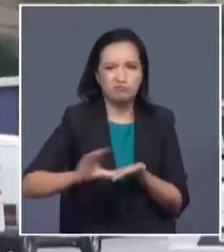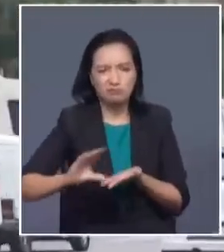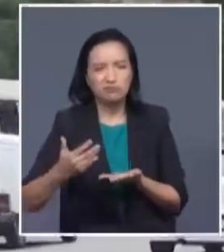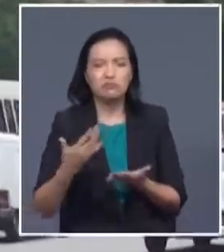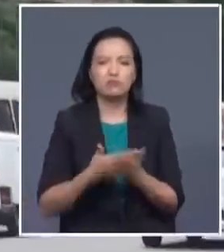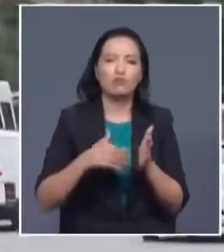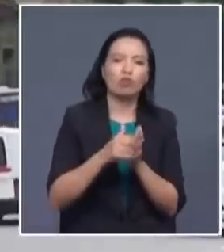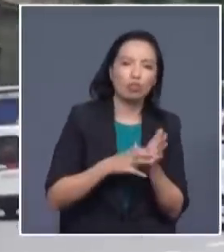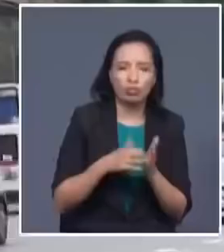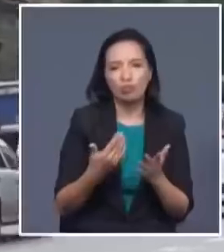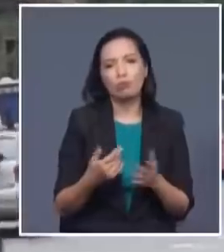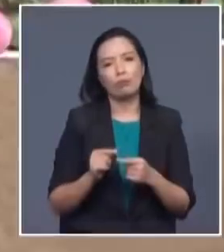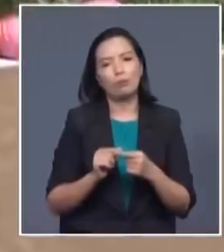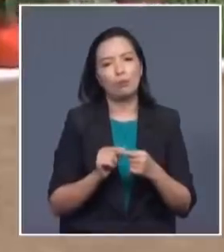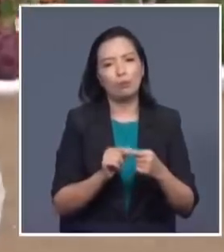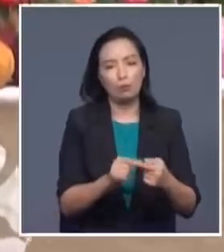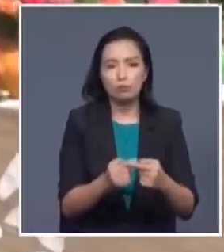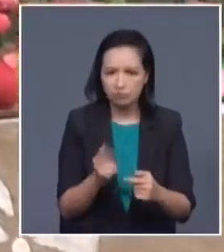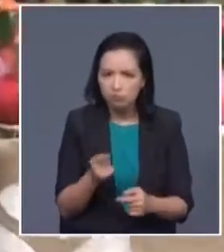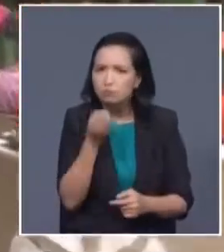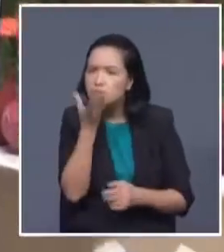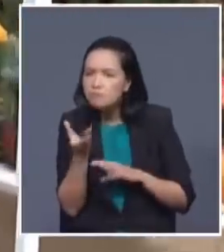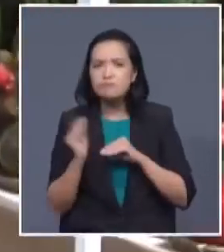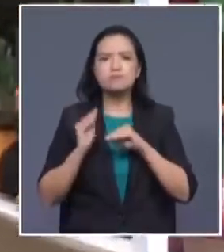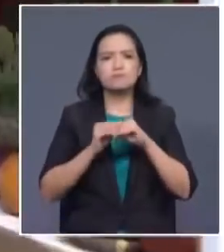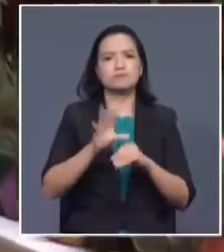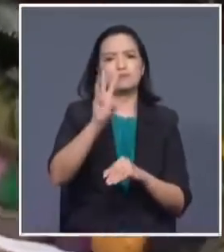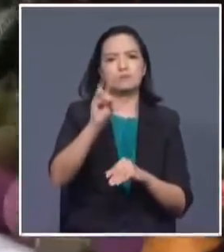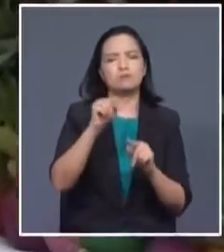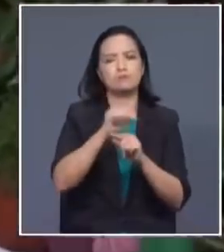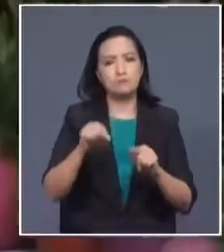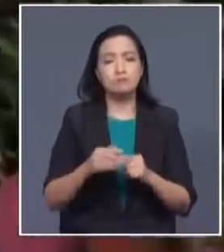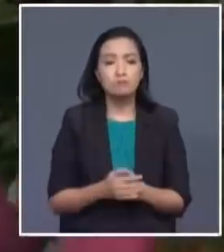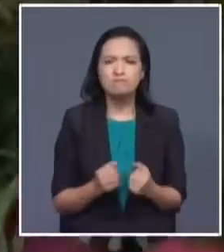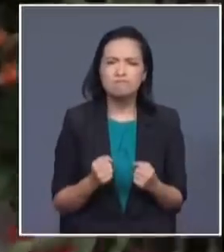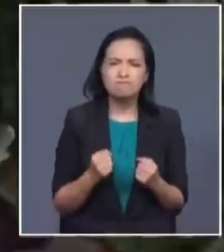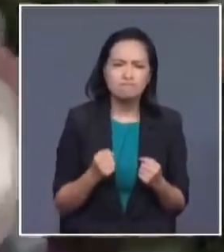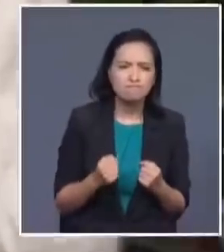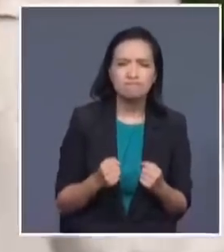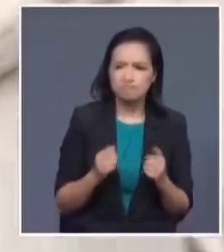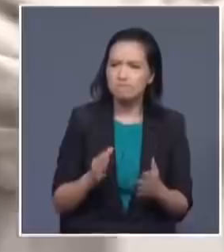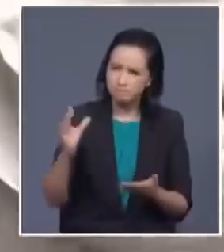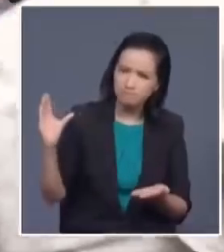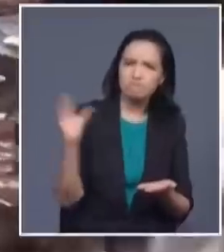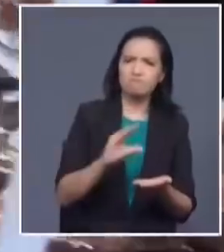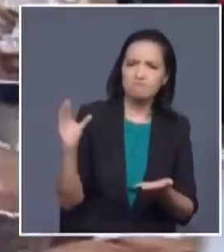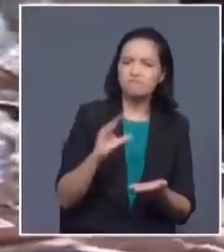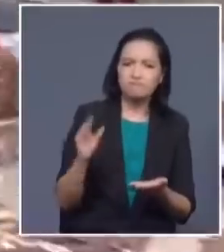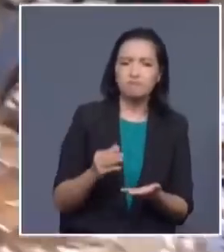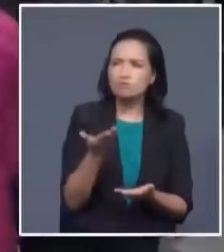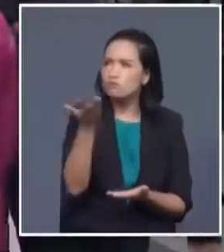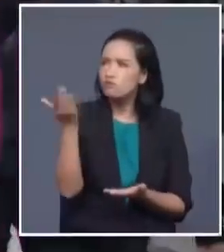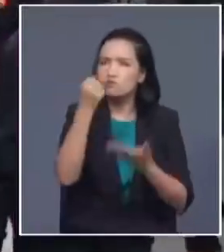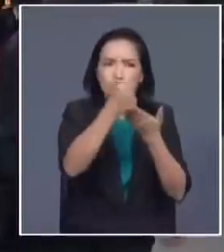อนลงอย่างต่อเนื่องจนต้องปรับเพิ่มอัตราดอกเบี้ยเป็น60%เพื่อจะพยายามดึงดูดนักลงทุนและต้องขอรับความช่ว